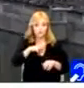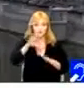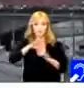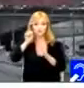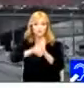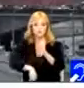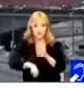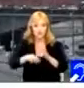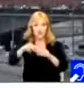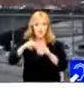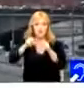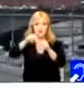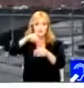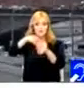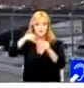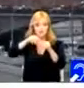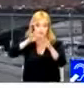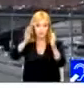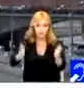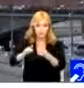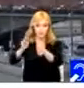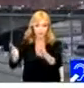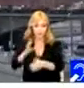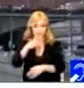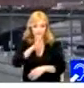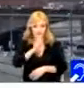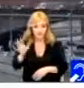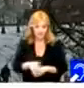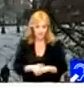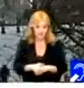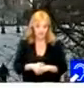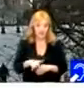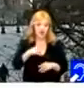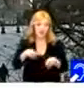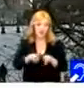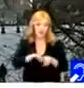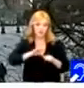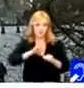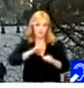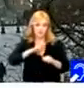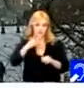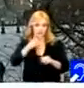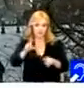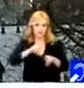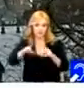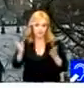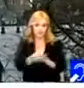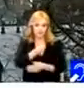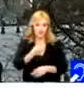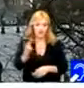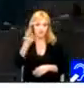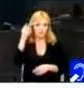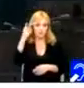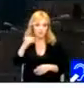fiind acoperite cu pământ. Oamenii legii cred că astfel ucigașul sau ucigașii ar fi vrut să scape de cadavre. Cei doi cetățeni ai